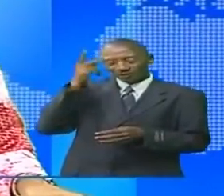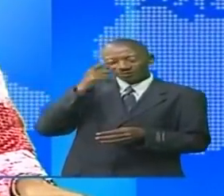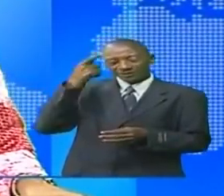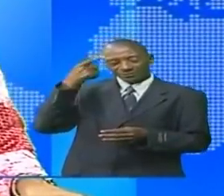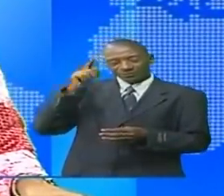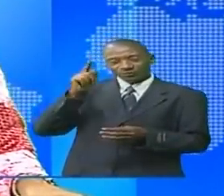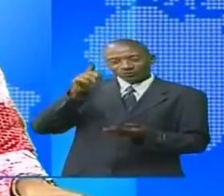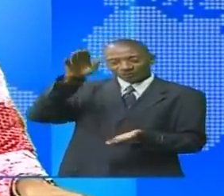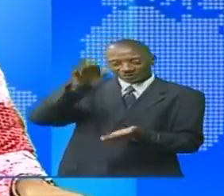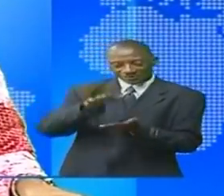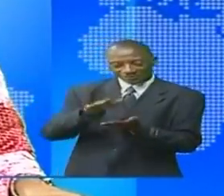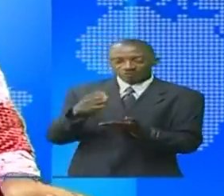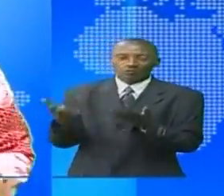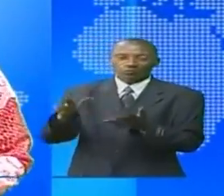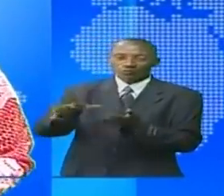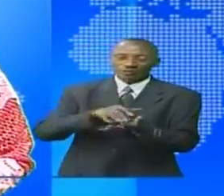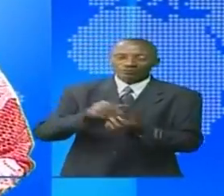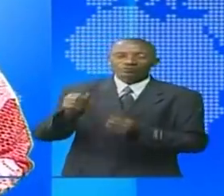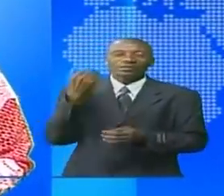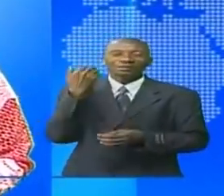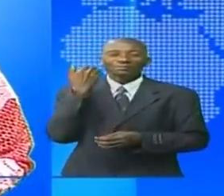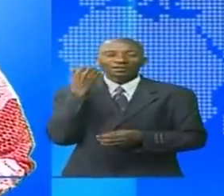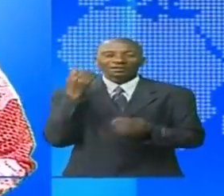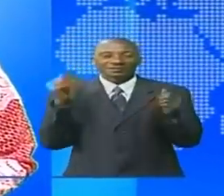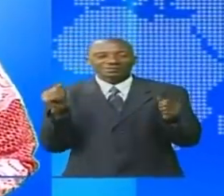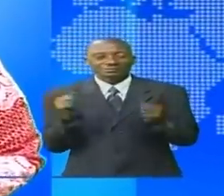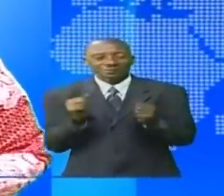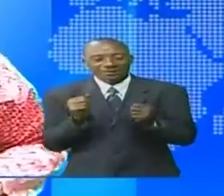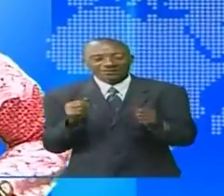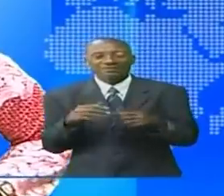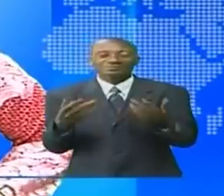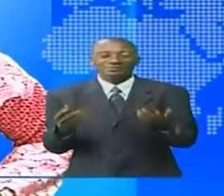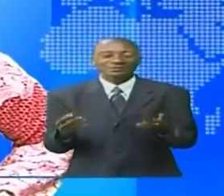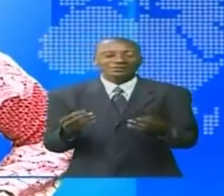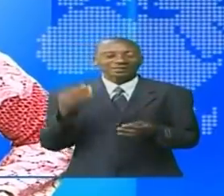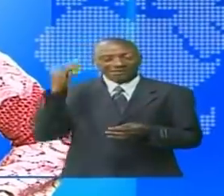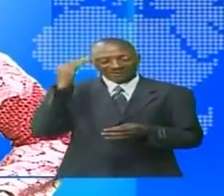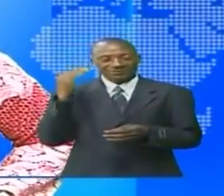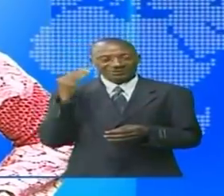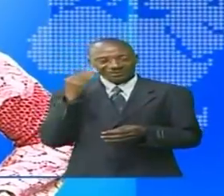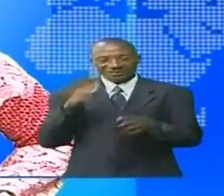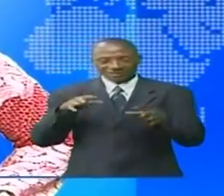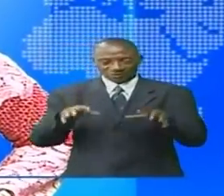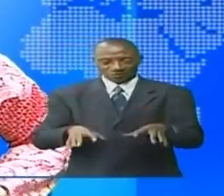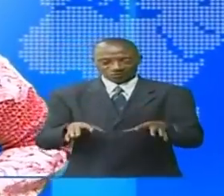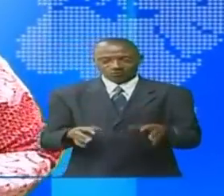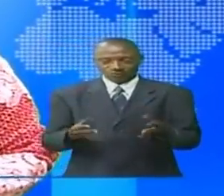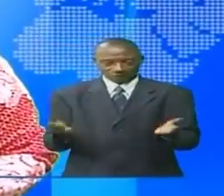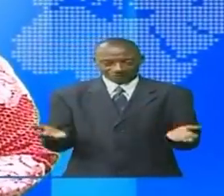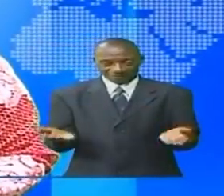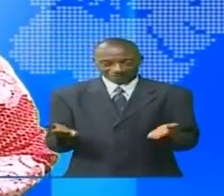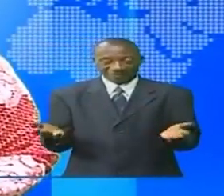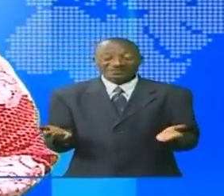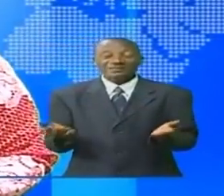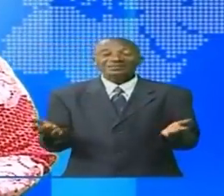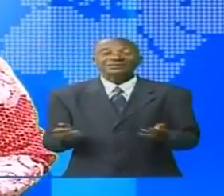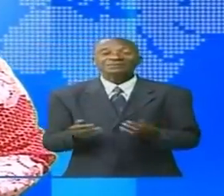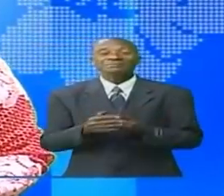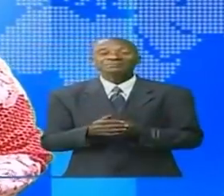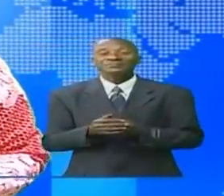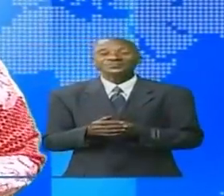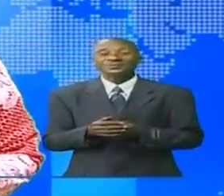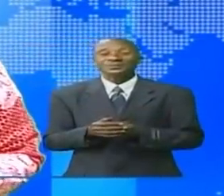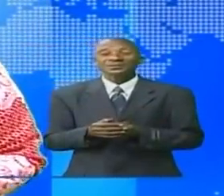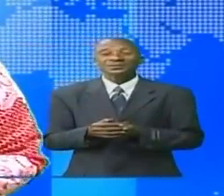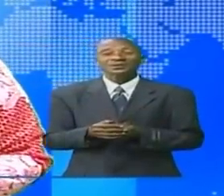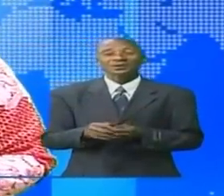et de la lutte contre cette maladie. À cette occasion, le ministre national de la Santé publique, Hygiène et Prévention, Jean-Jacques Mbungani,